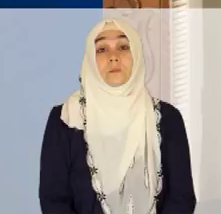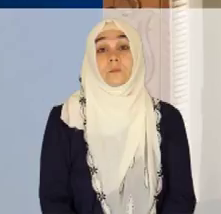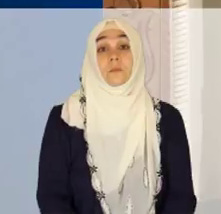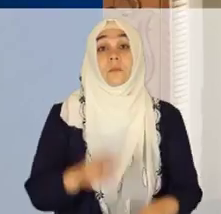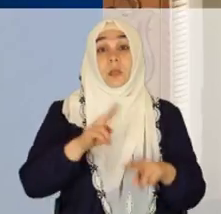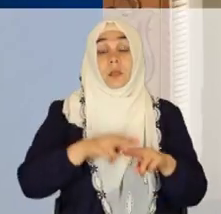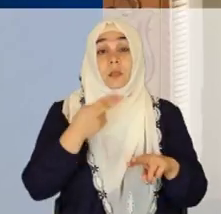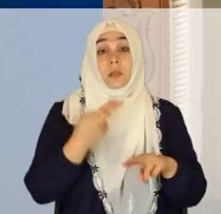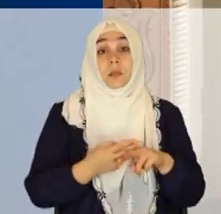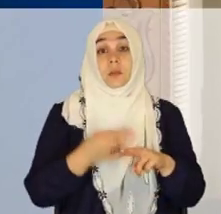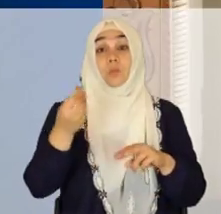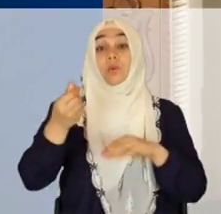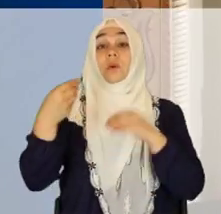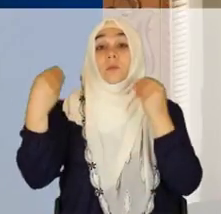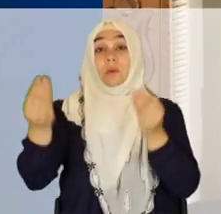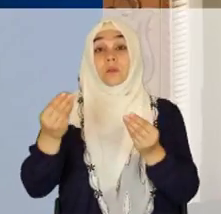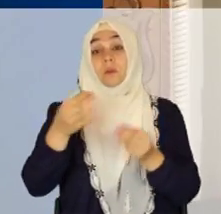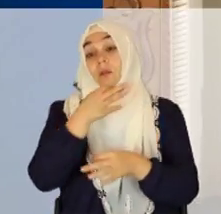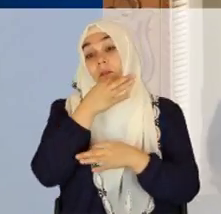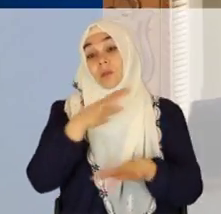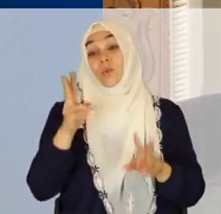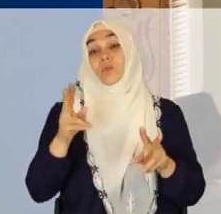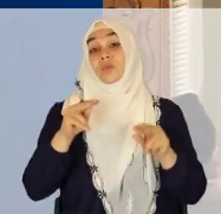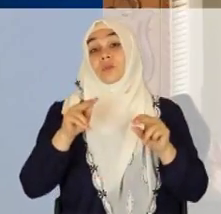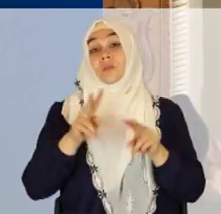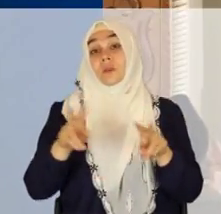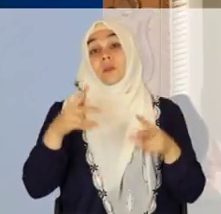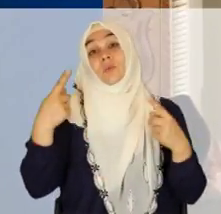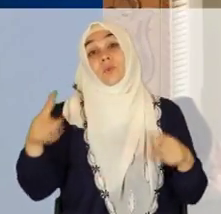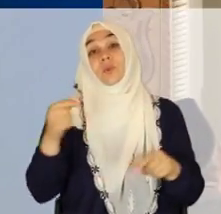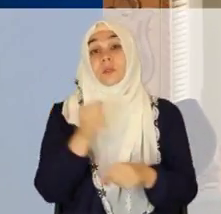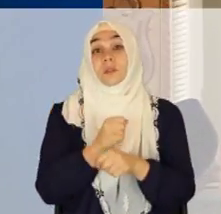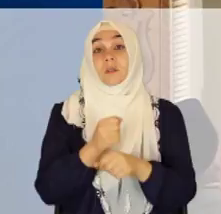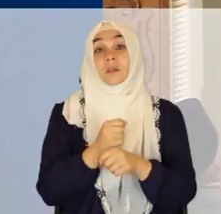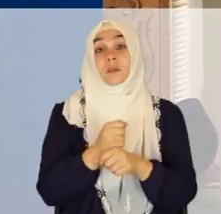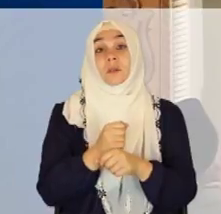Endi pul bersa uncha yoqmayaptida, boshqa taklif bo'lyapti.